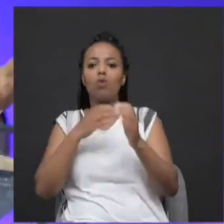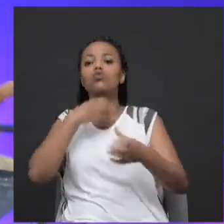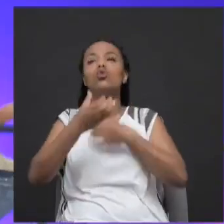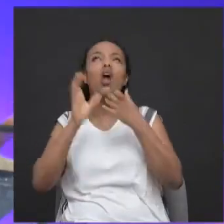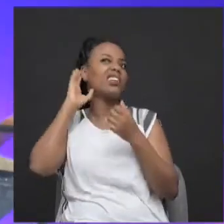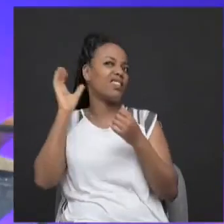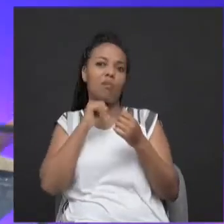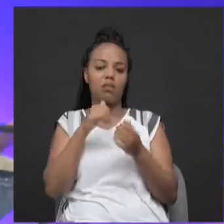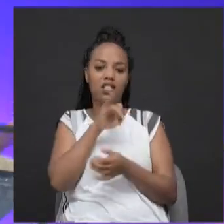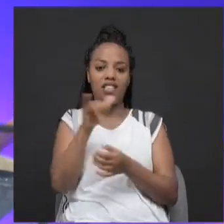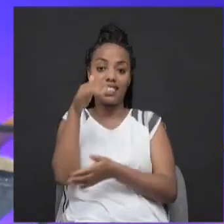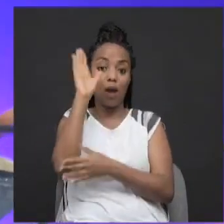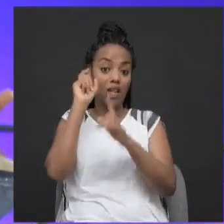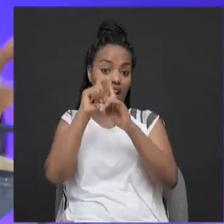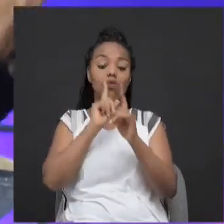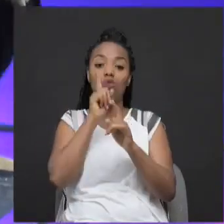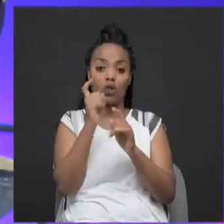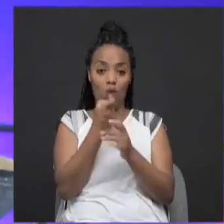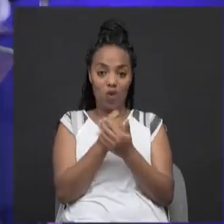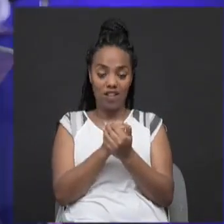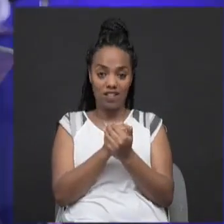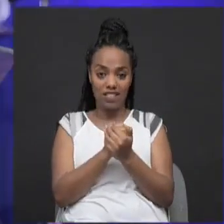እንደ እግዚአብሔር ቃል እውነት ከሆነ